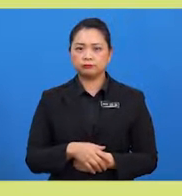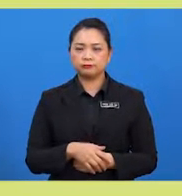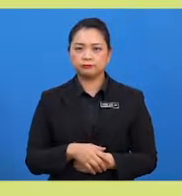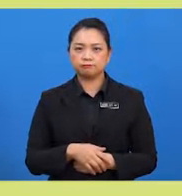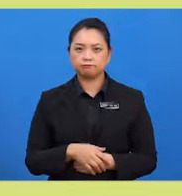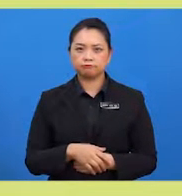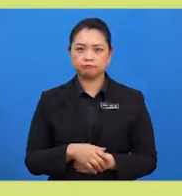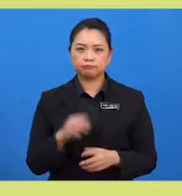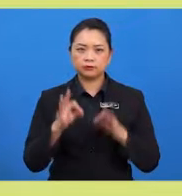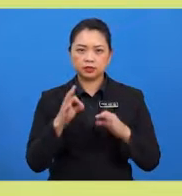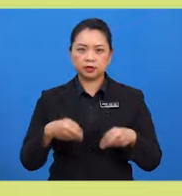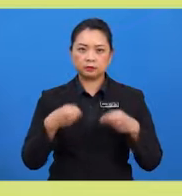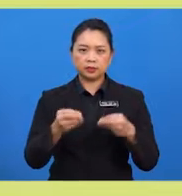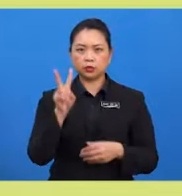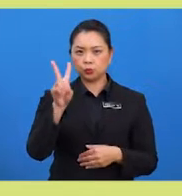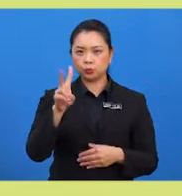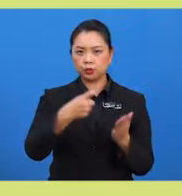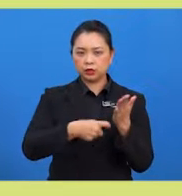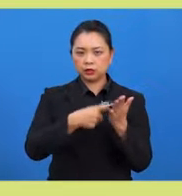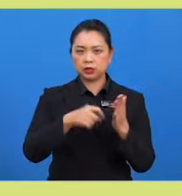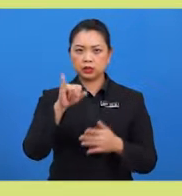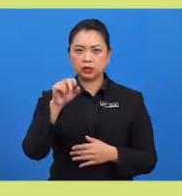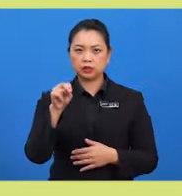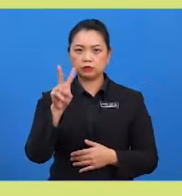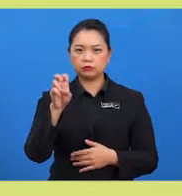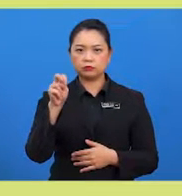RM17,860. Jika diberi dua nilai bagi inventori